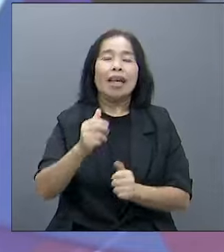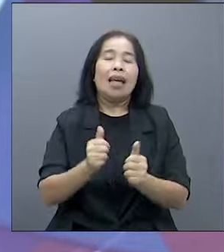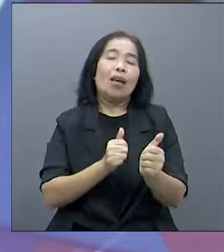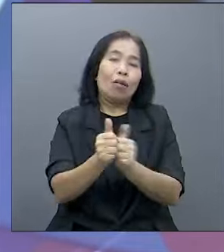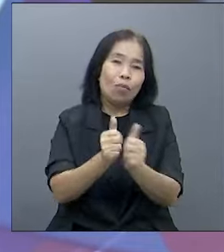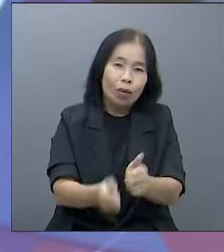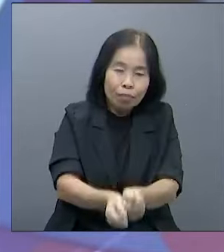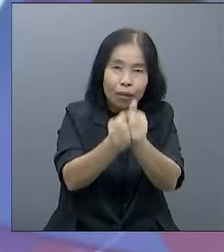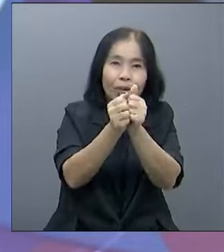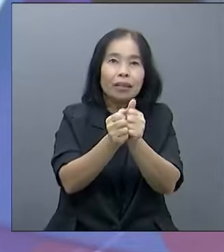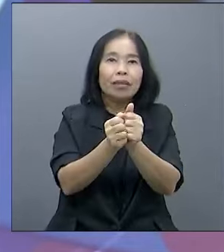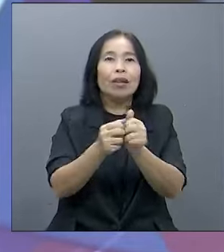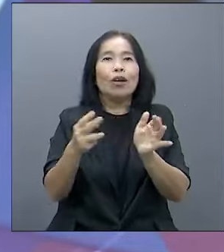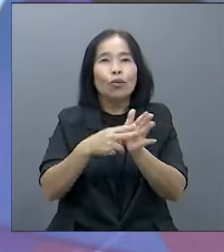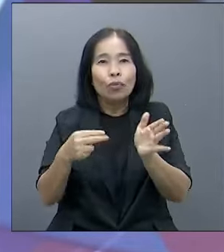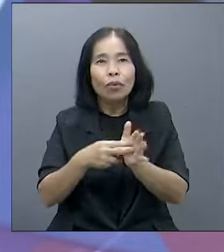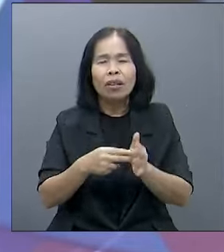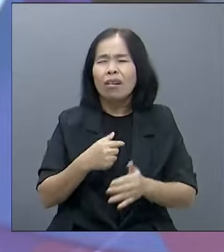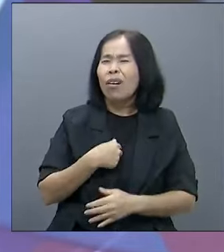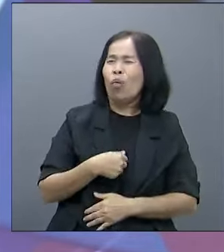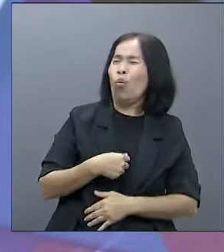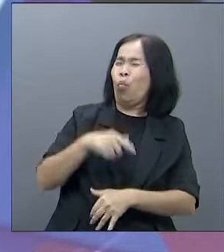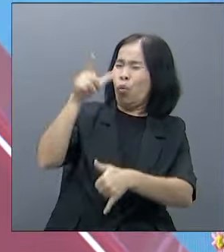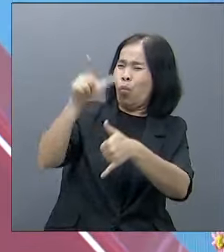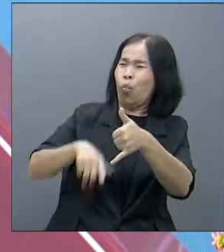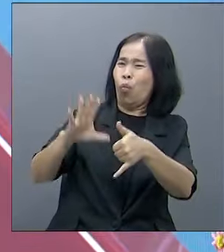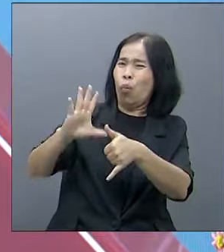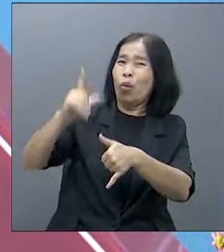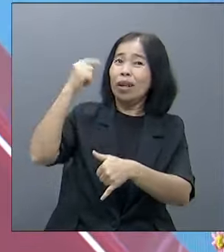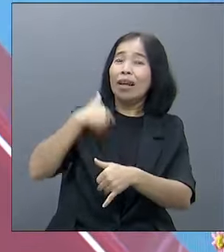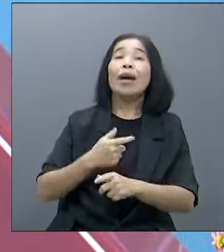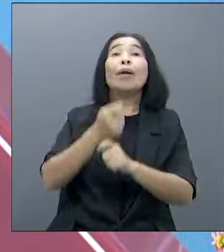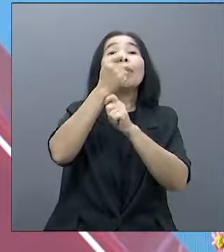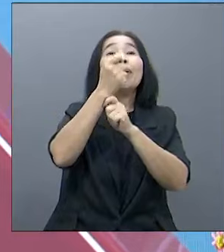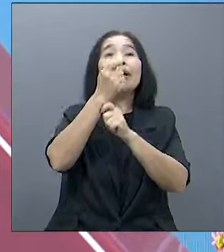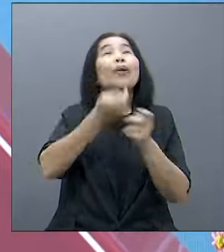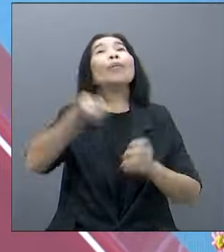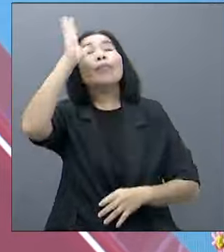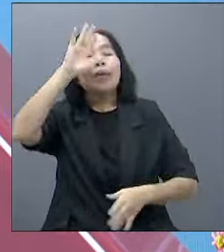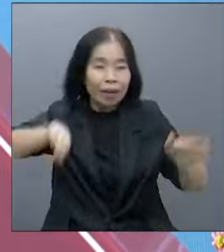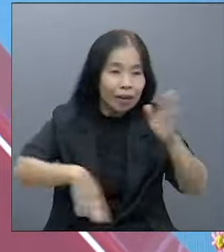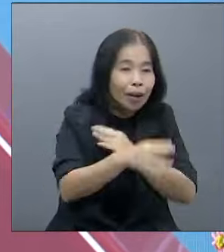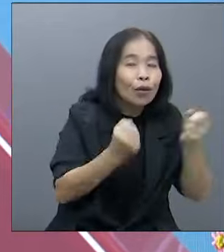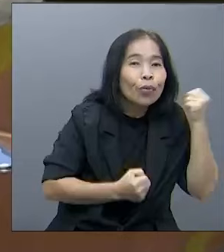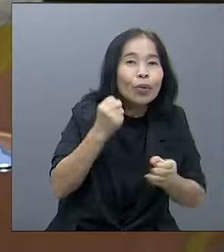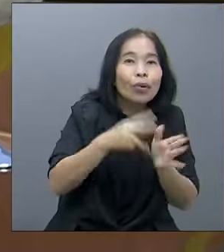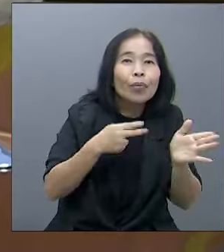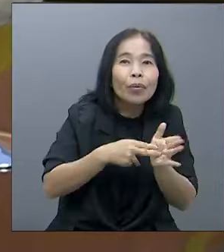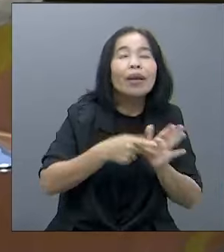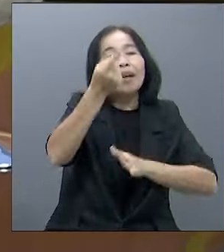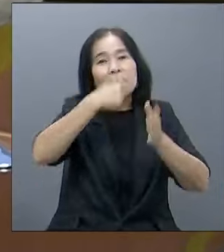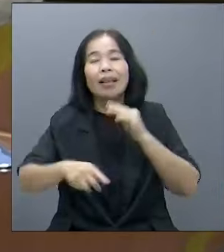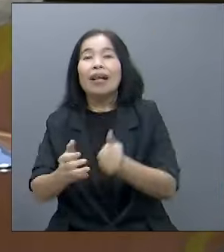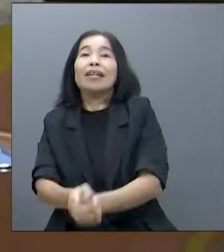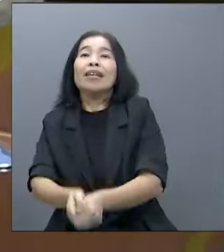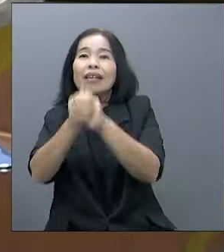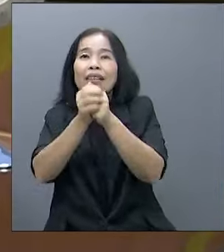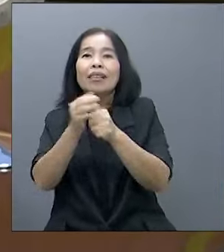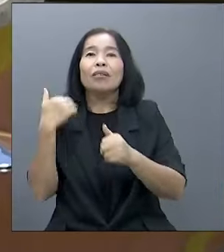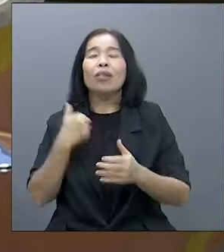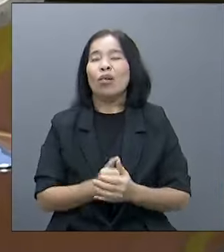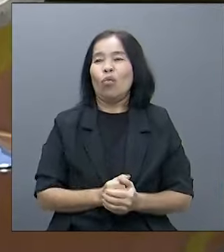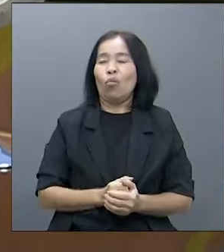ข่งวิ่งเสร็จปุ๊บกลับ เป็นทุกอย่าง มีความย้อนแย้งอยู่นะ ถือป้ายเสร็จโยนดัมเสร็จลงไปวิ่งต่อ ใช่ลงไปวิ่งแล้วก็แข่งวอลเลย์บอลชิงเหรียญทอง โอ้โห